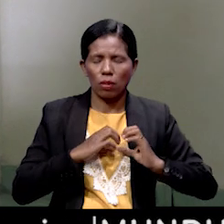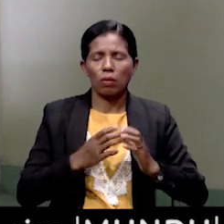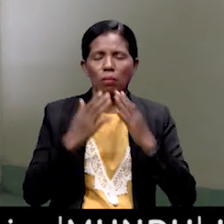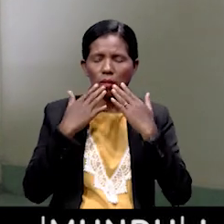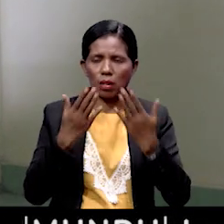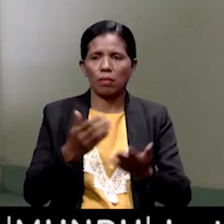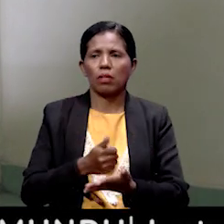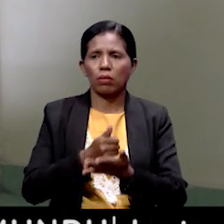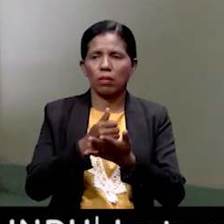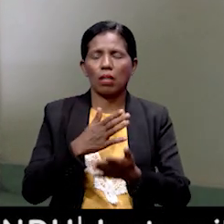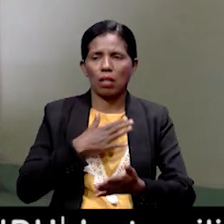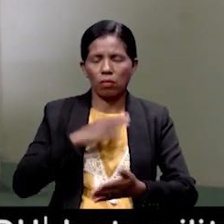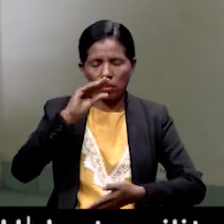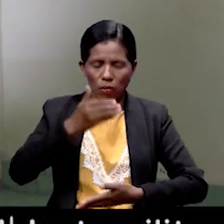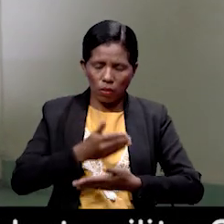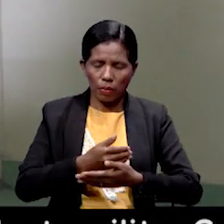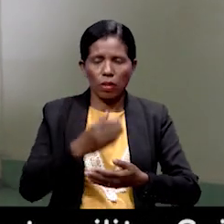wang